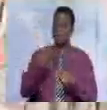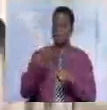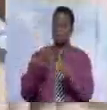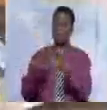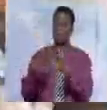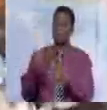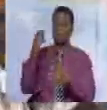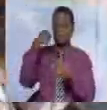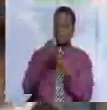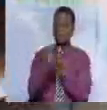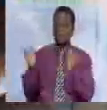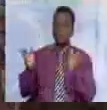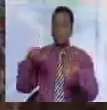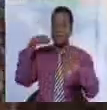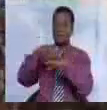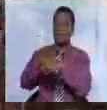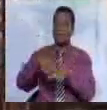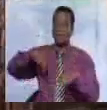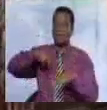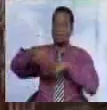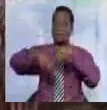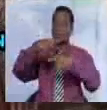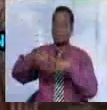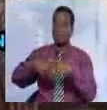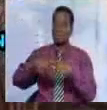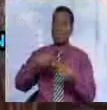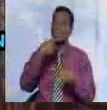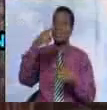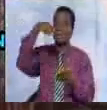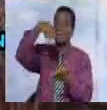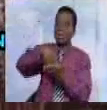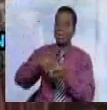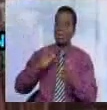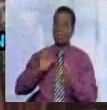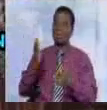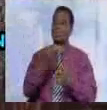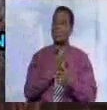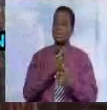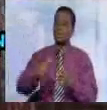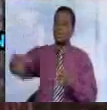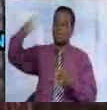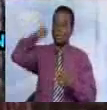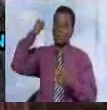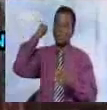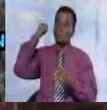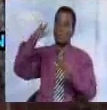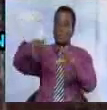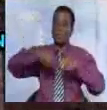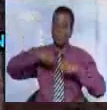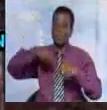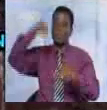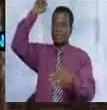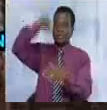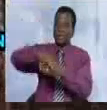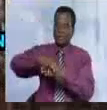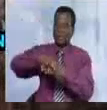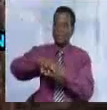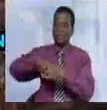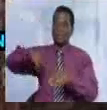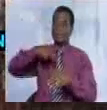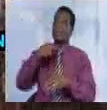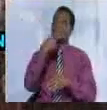le secrétaire général de l'ONU. Nous allons réaffirmer notre refus d'accepter ces élections truquées. Nous